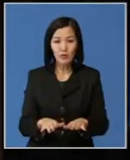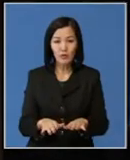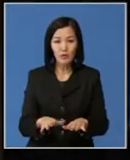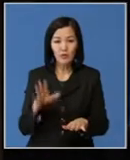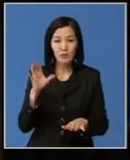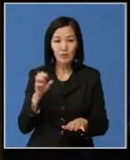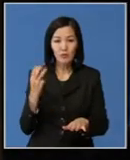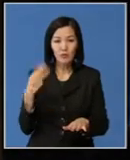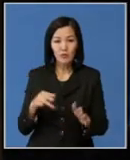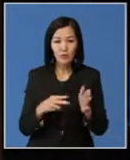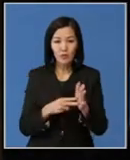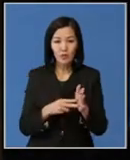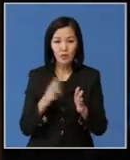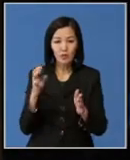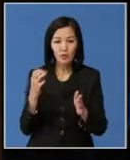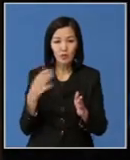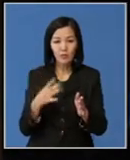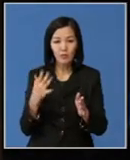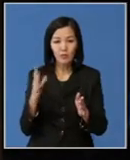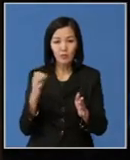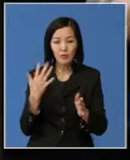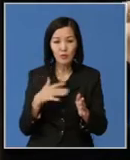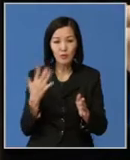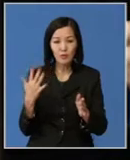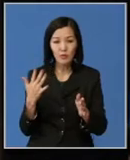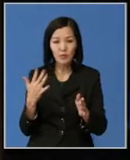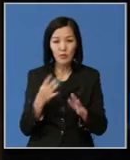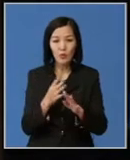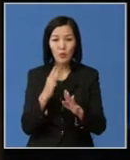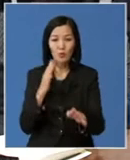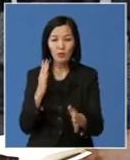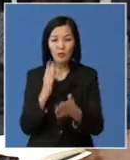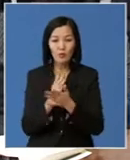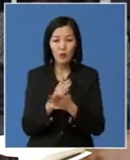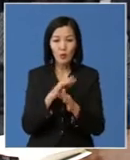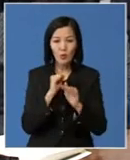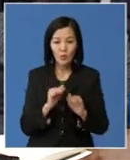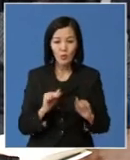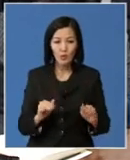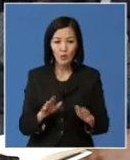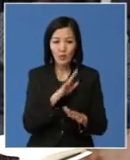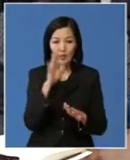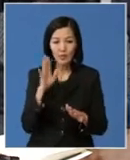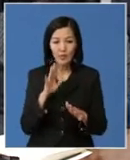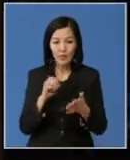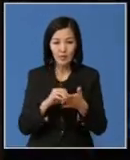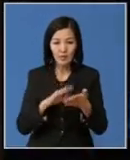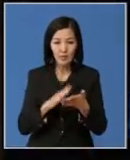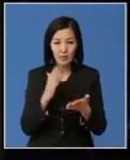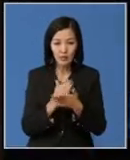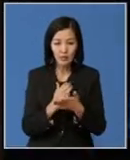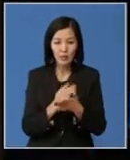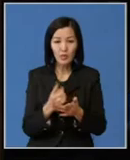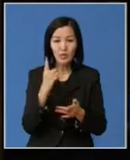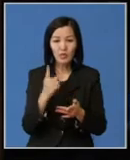537. 545, 550. И бәрімен менде очередь бар. Көп балалы ана ретінде тағы тұрмын.